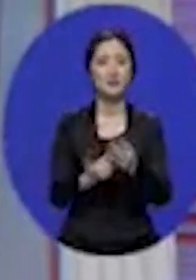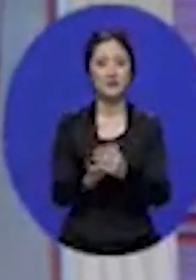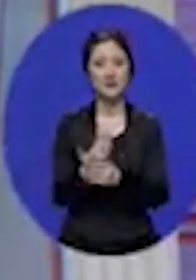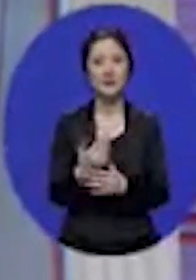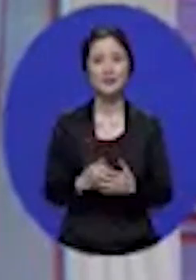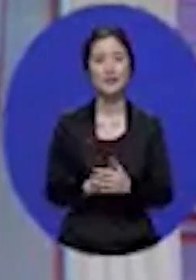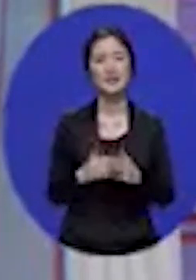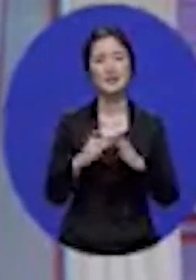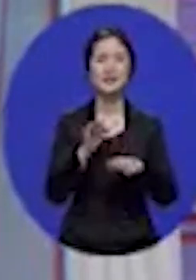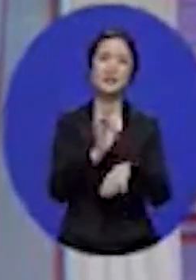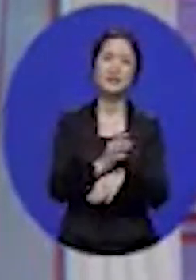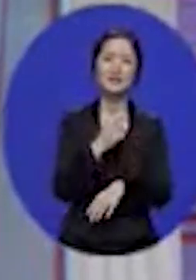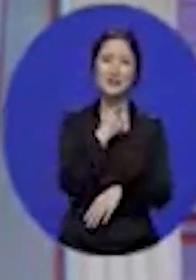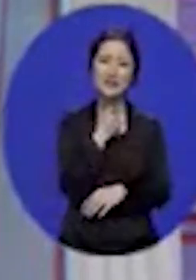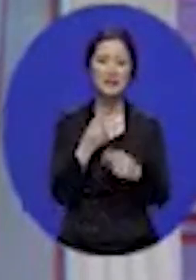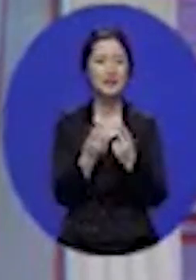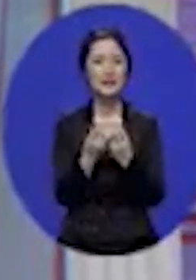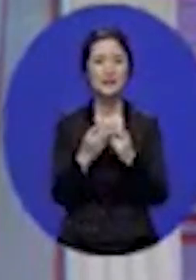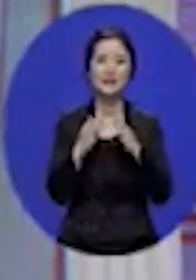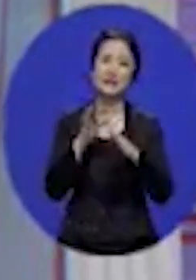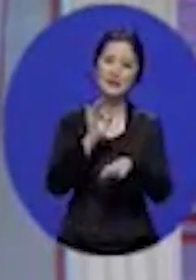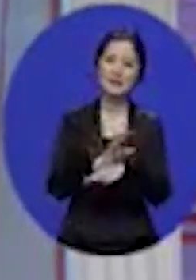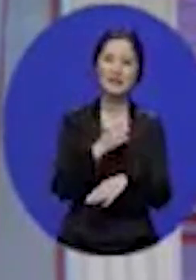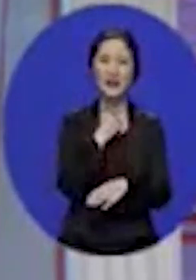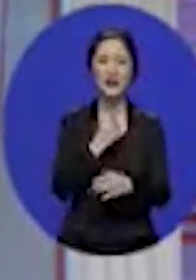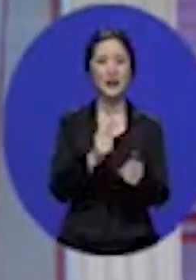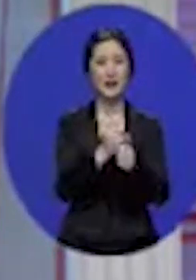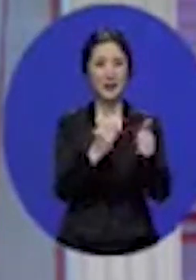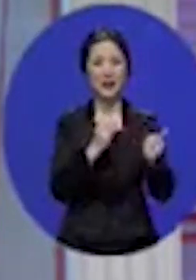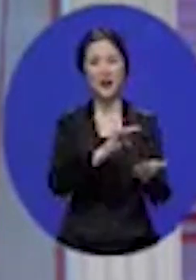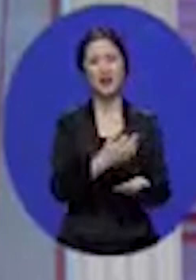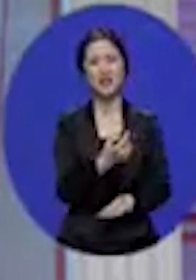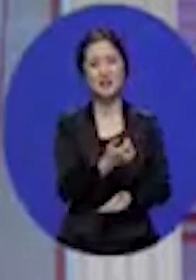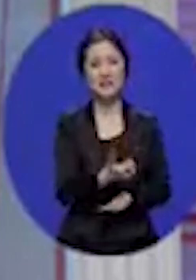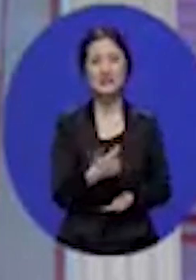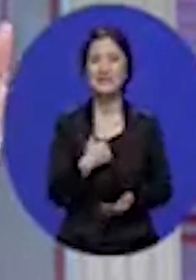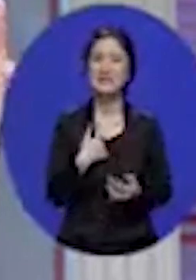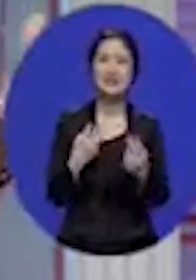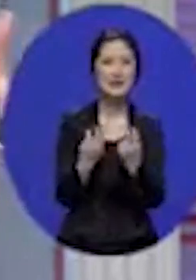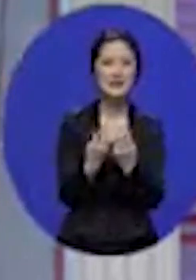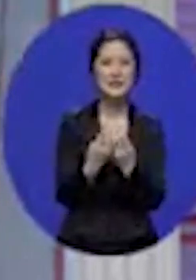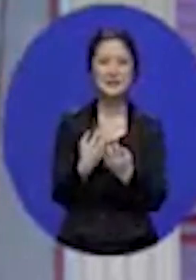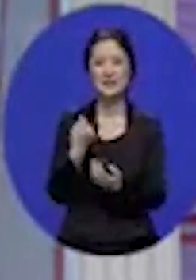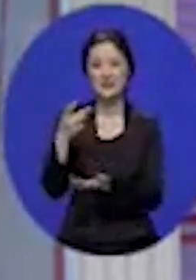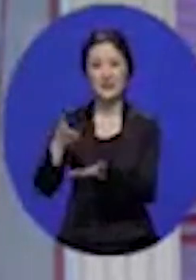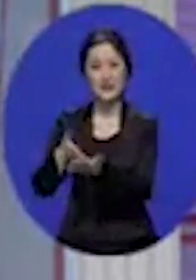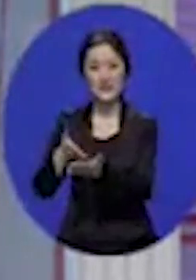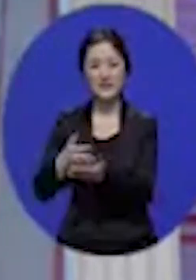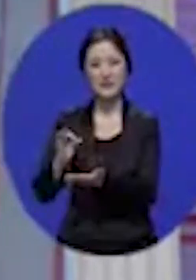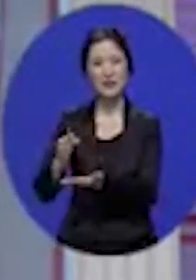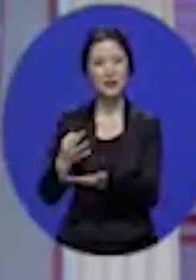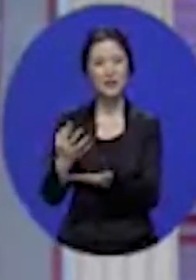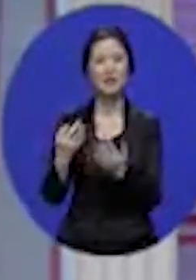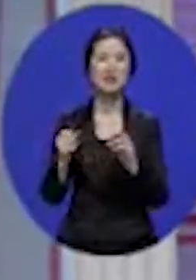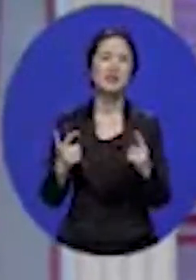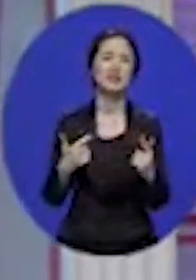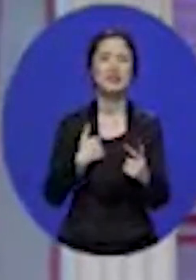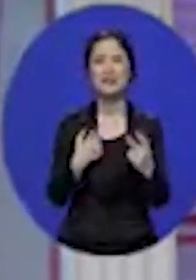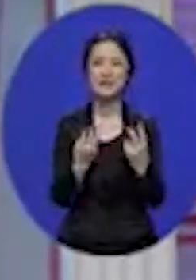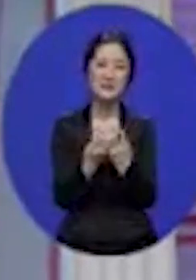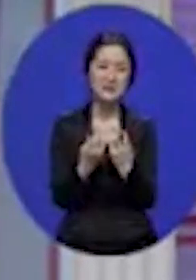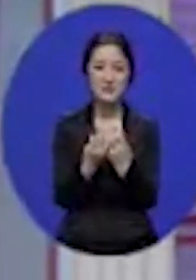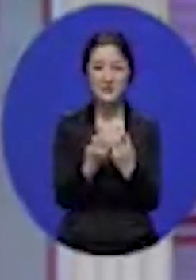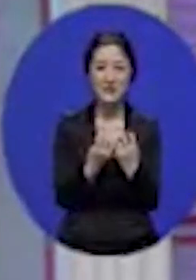되겠더라고요. 집을 사야 되는데. 이게 남편은 뭐 거의 벌어오는 돈도 없고, 내가 이거 얼마 안 되는 아나운서 월급 갖고 이거 집을 사야 되는데, 언제 집을